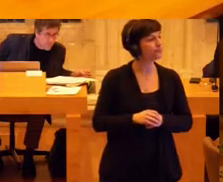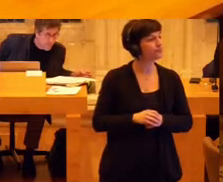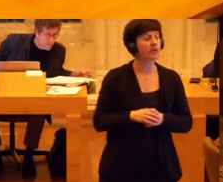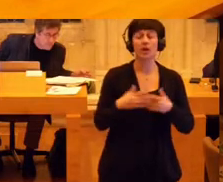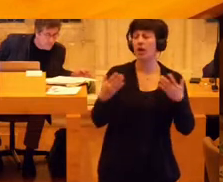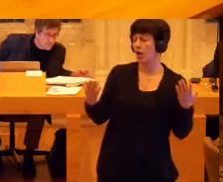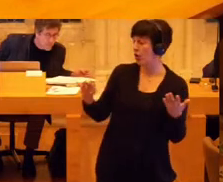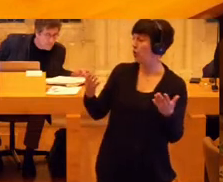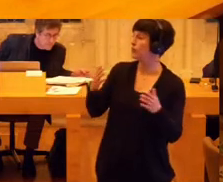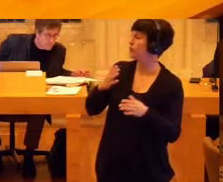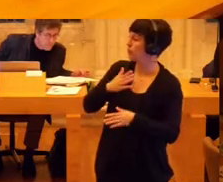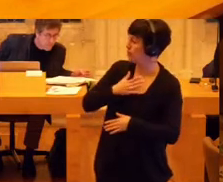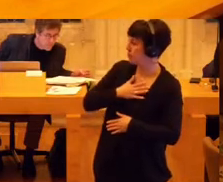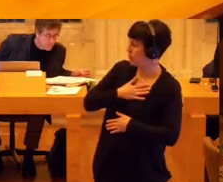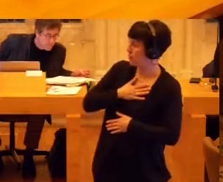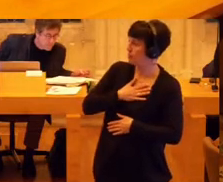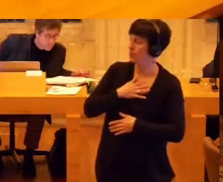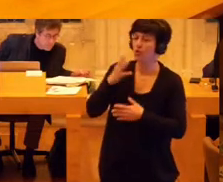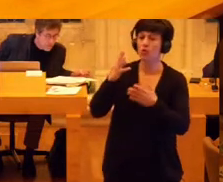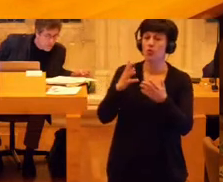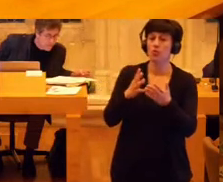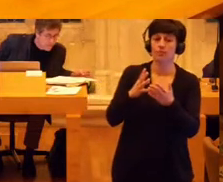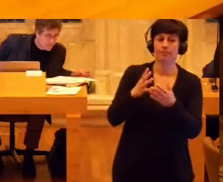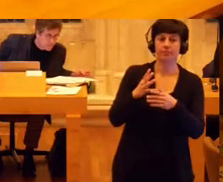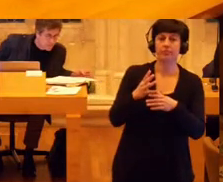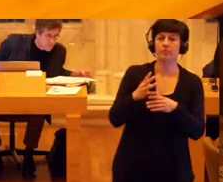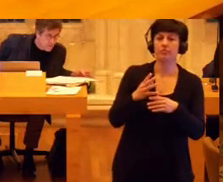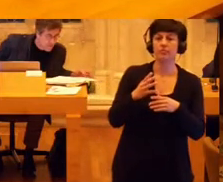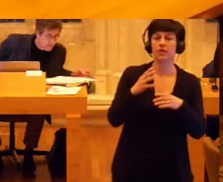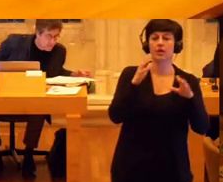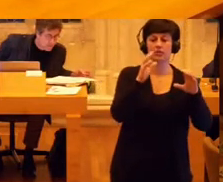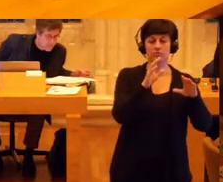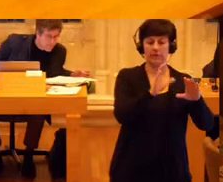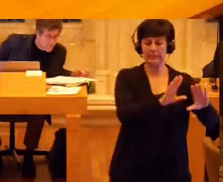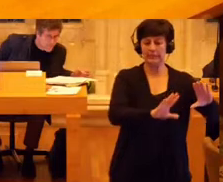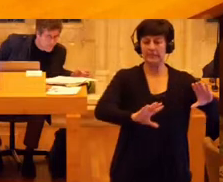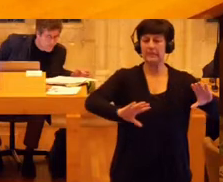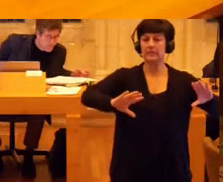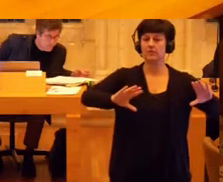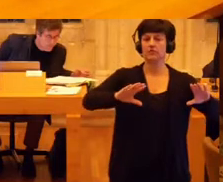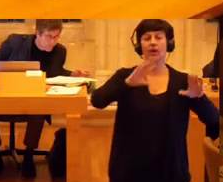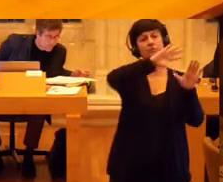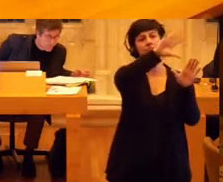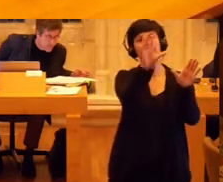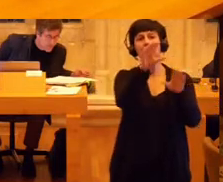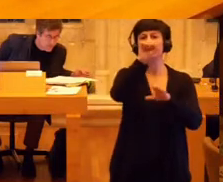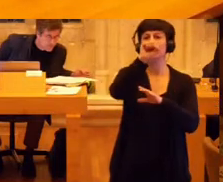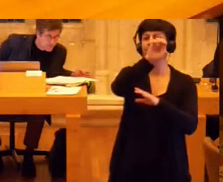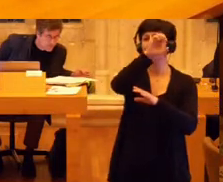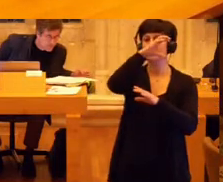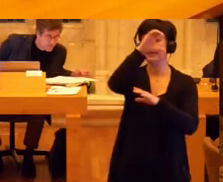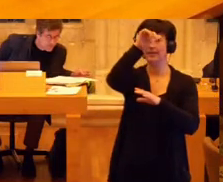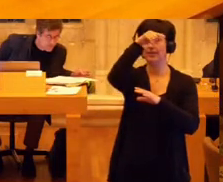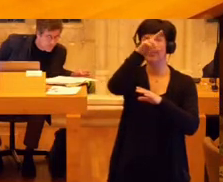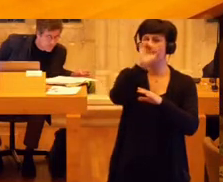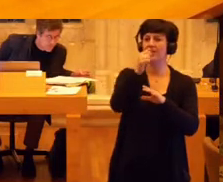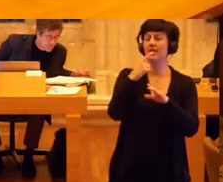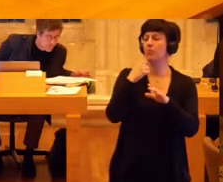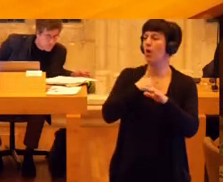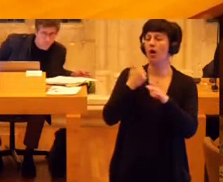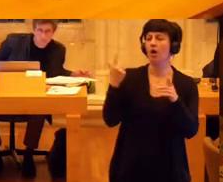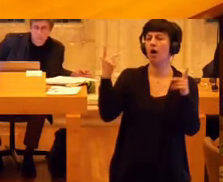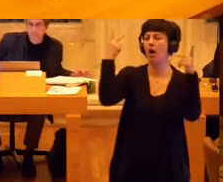Je n'ai pas voulu interrompre le projet sur le territoire Secqueville, mais vous êtes passé très vite sur les 11, 12, 13. Et je